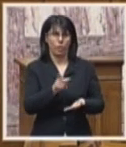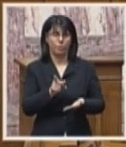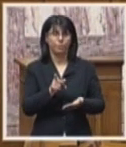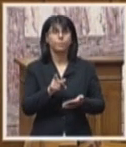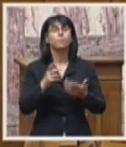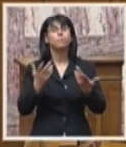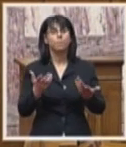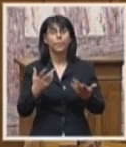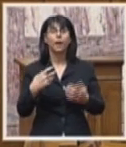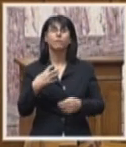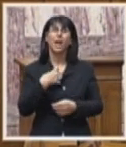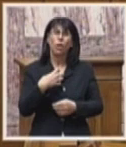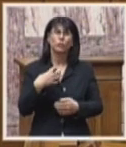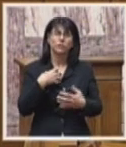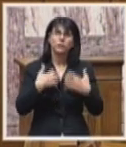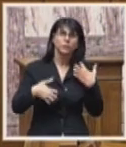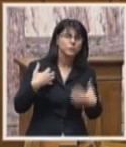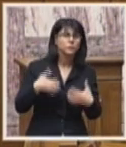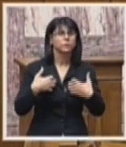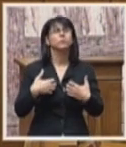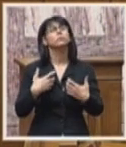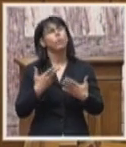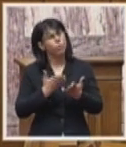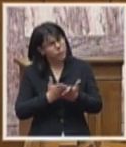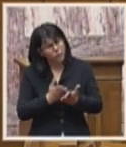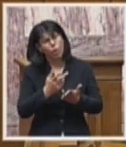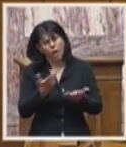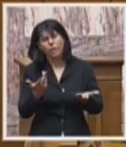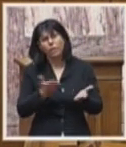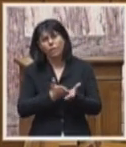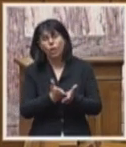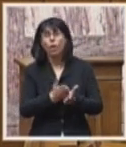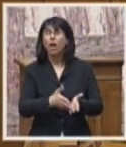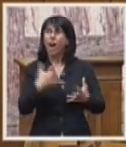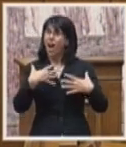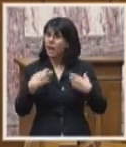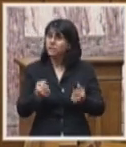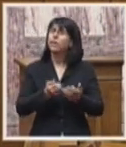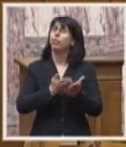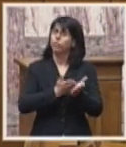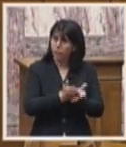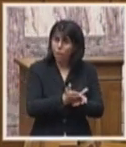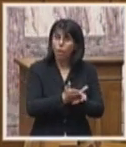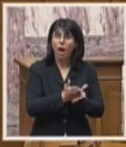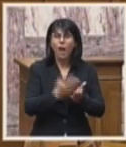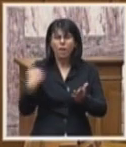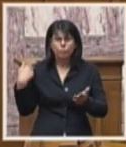Αυτές οι αγωνίες είναι δικαιολογημένες και η αγανάκτηση δικαιολογημένη, αλλά κάτι όμως υπάρχει που μας έφερε